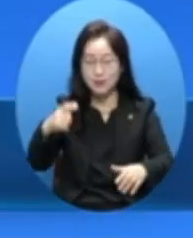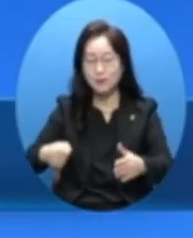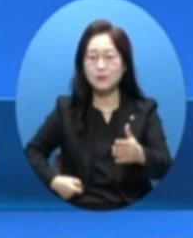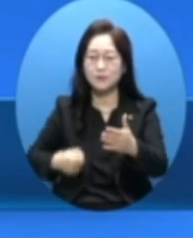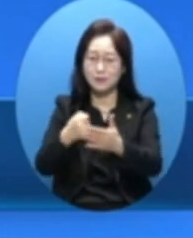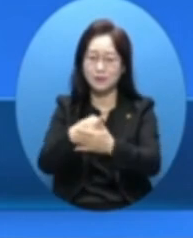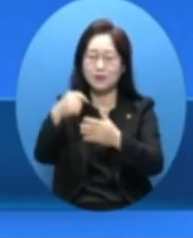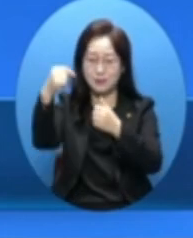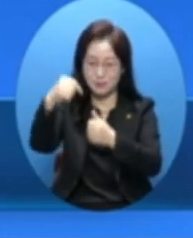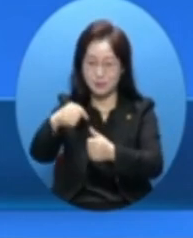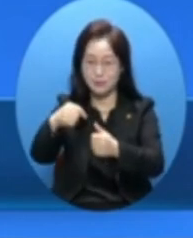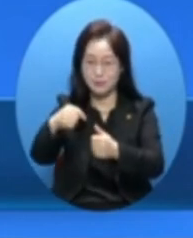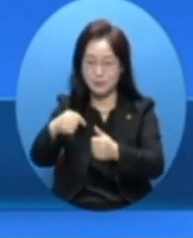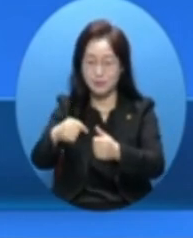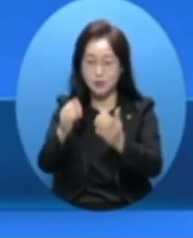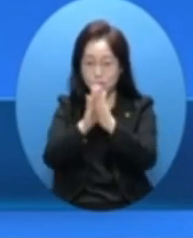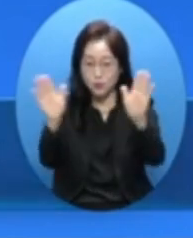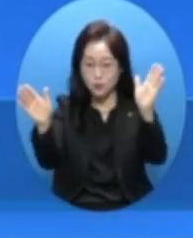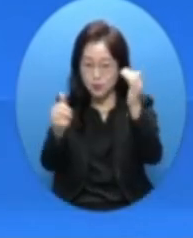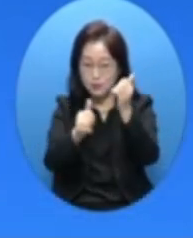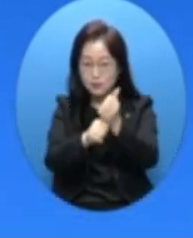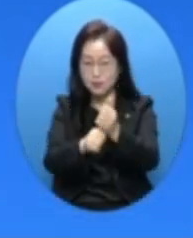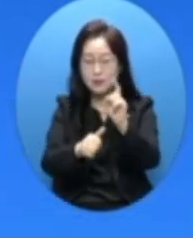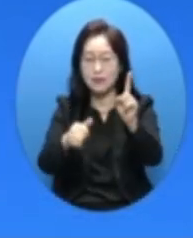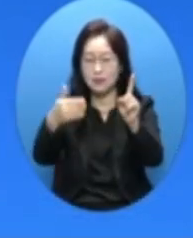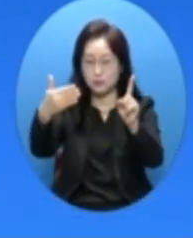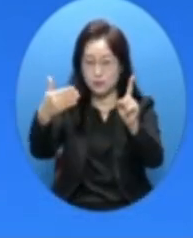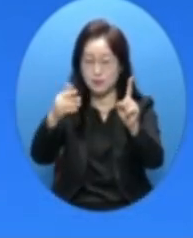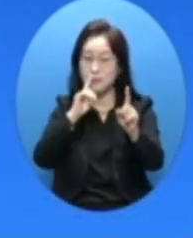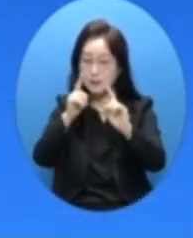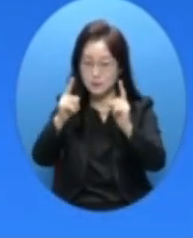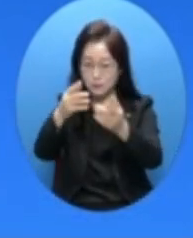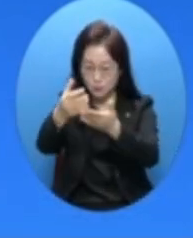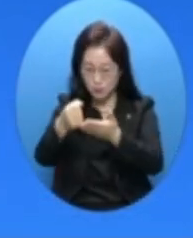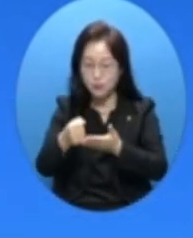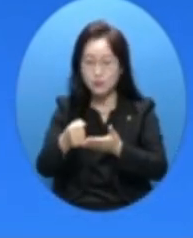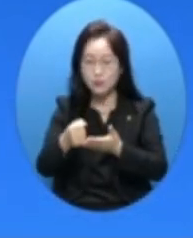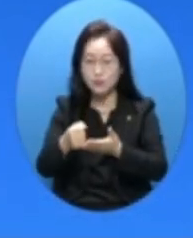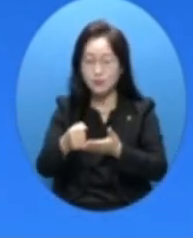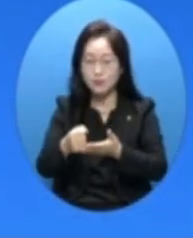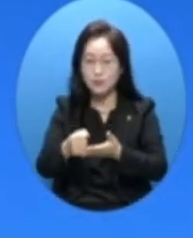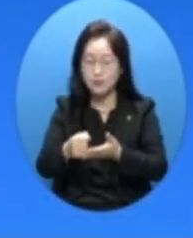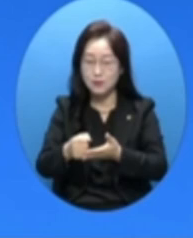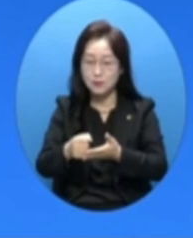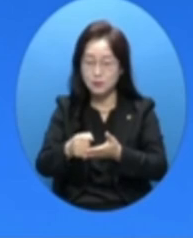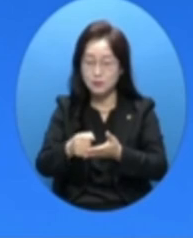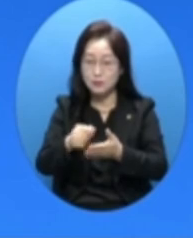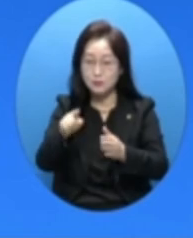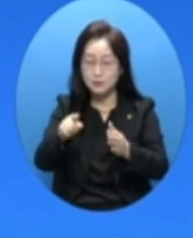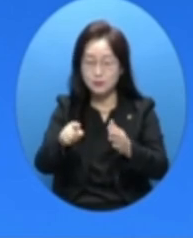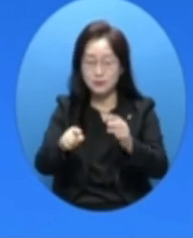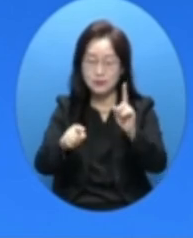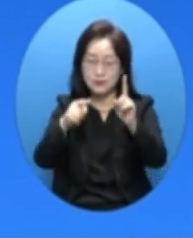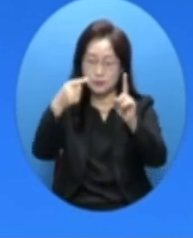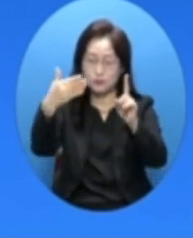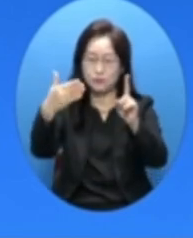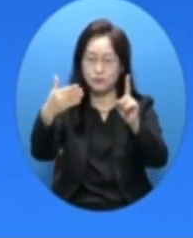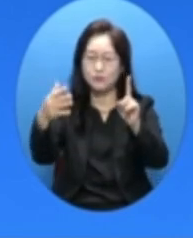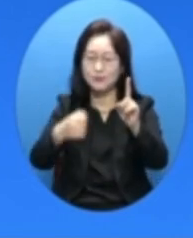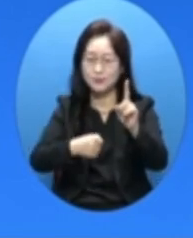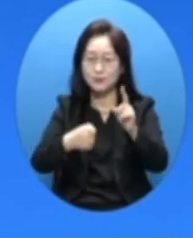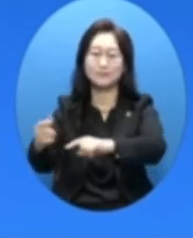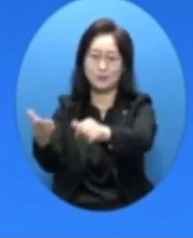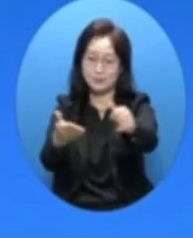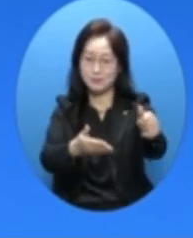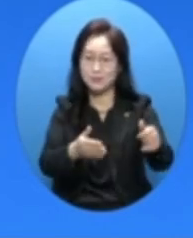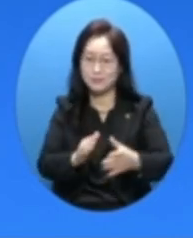그리 여호수아서 1장의 말씀을 주셨는데 여기서 1장 8장 가운데 9절 말씀을 가지고 함께 은혜를 나누기